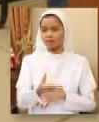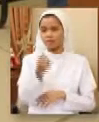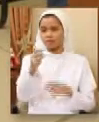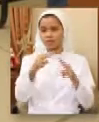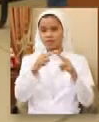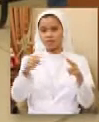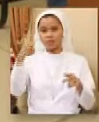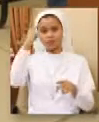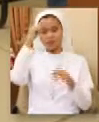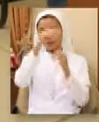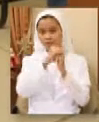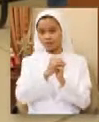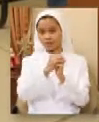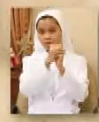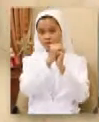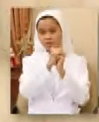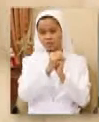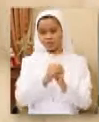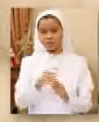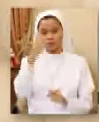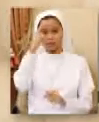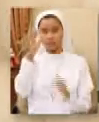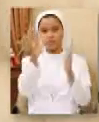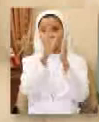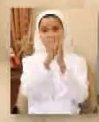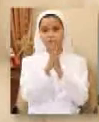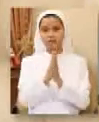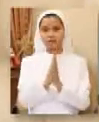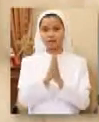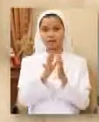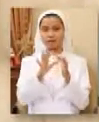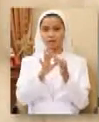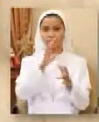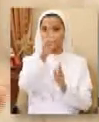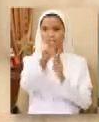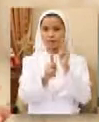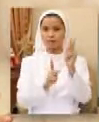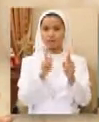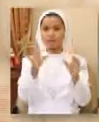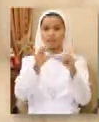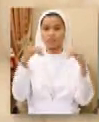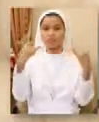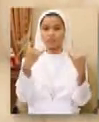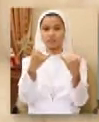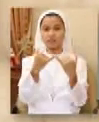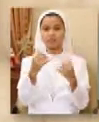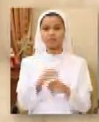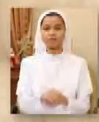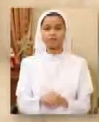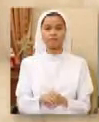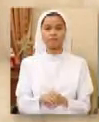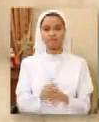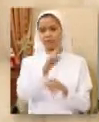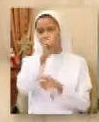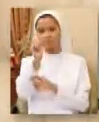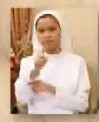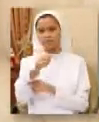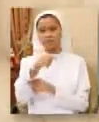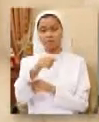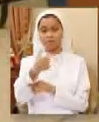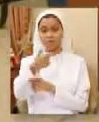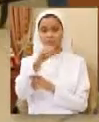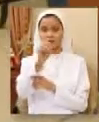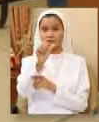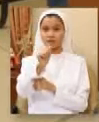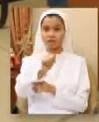sa pamibi ng community. Ito yung ating mga simbahan, mga churches. Yung Goa Bishop, eh, renovation din po. Yes, yes. Oh.